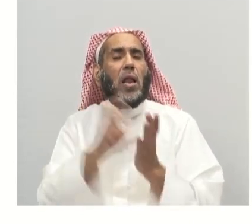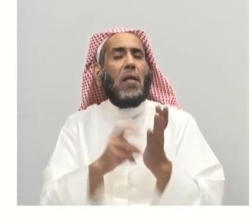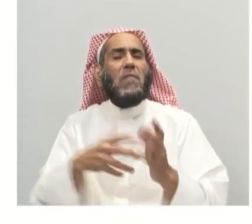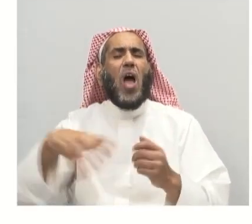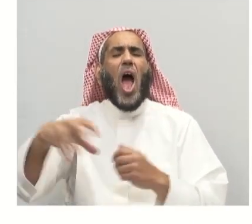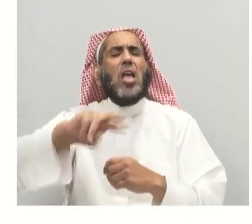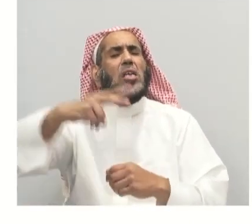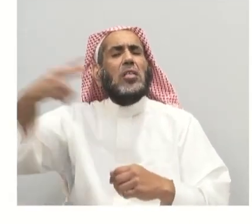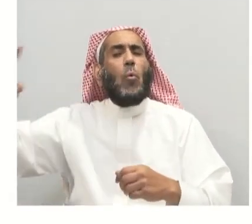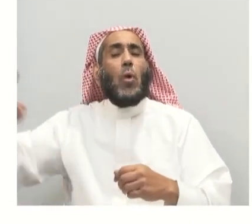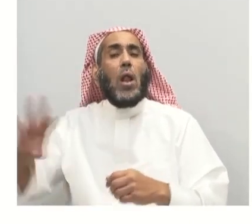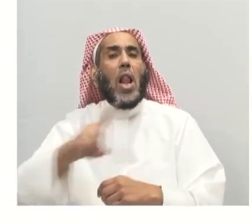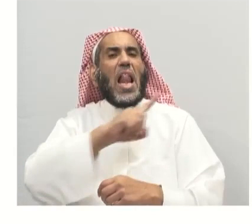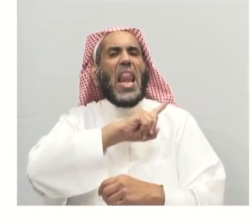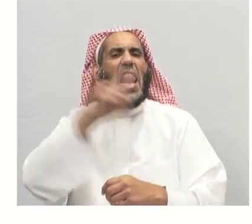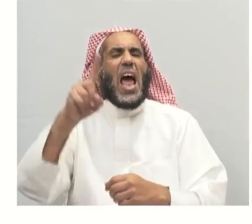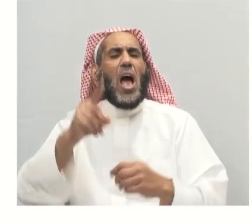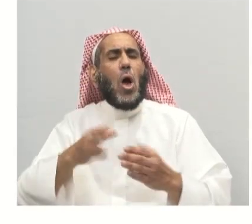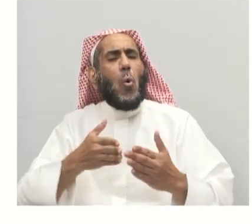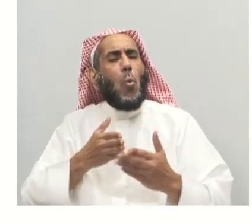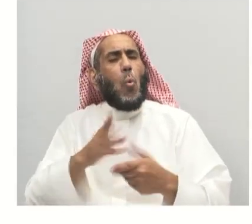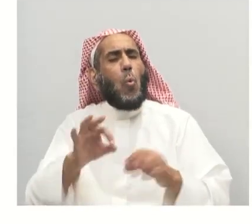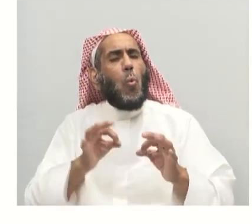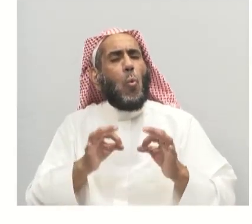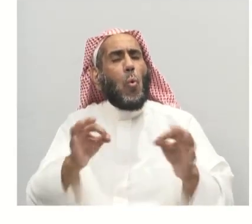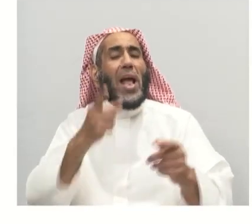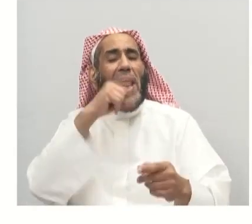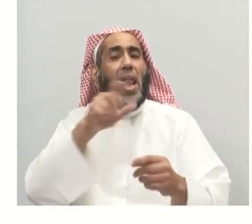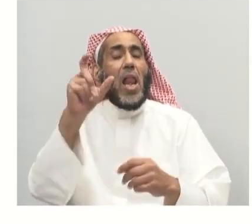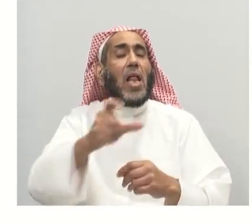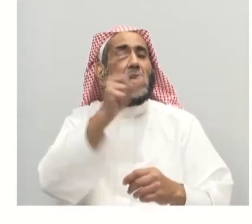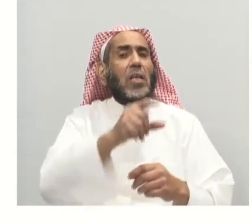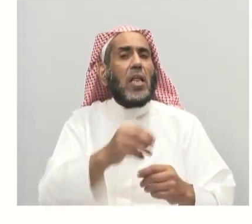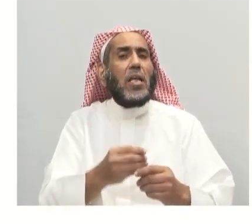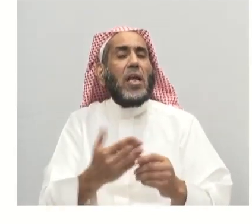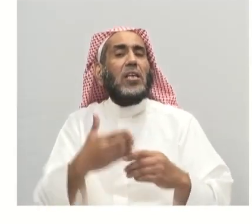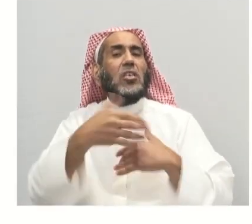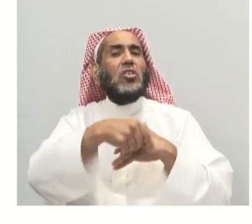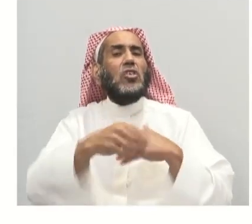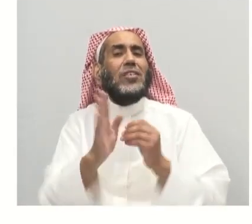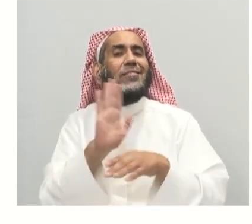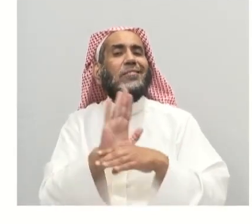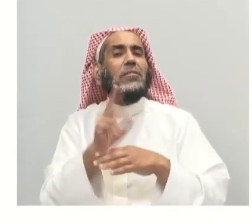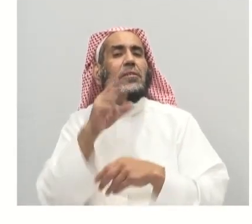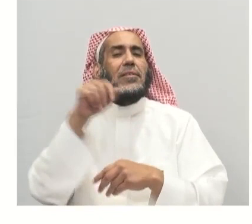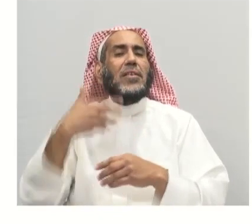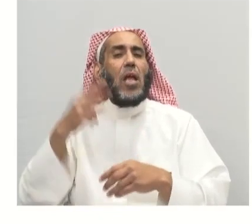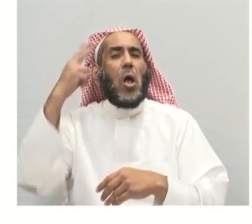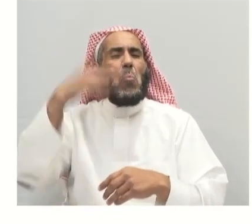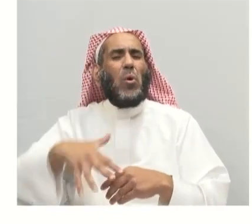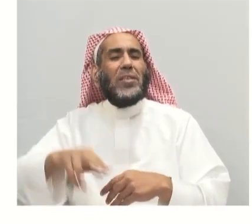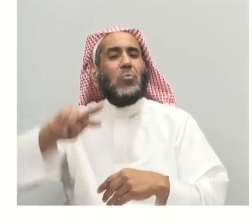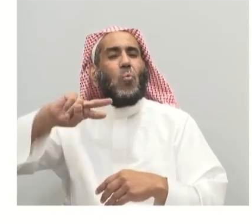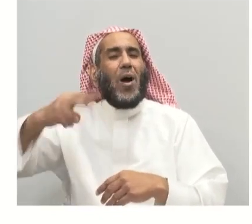ما لا تسري الا على الاشخاص الذين يحملون جنسيتها المواطنين